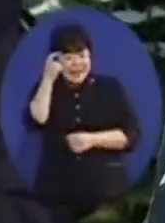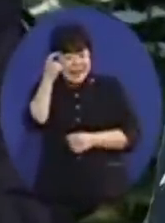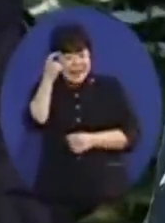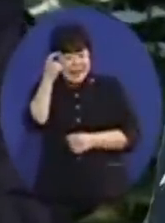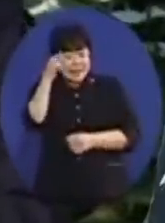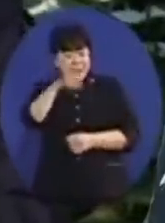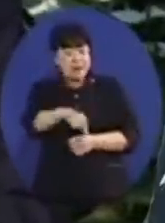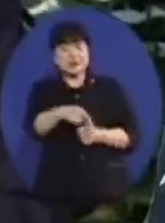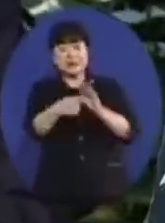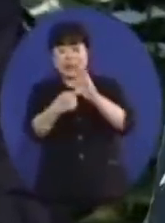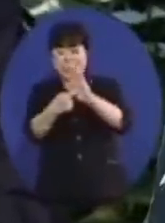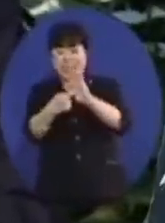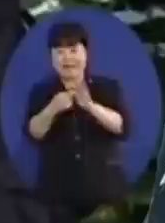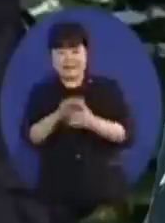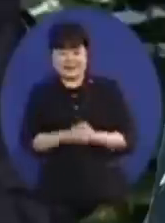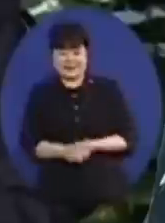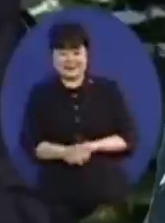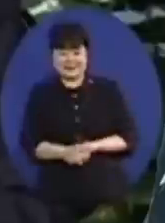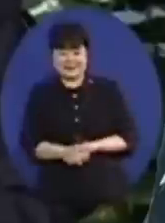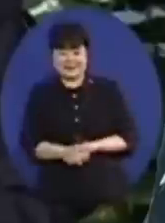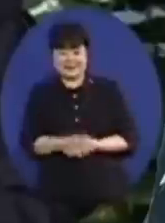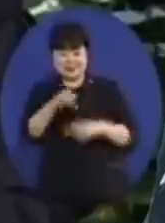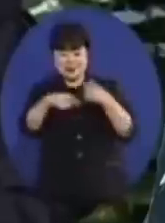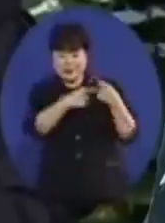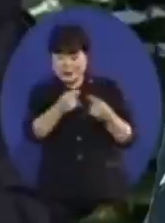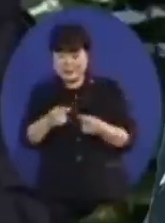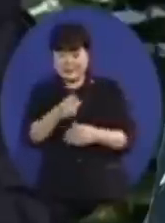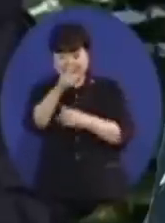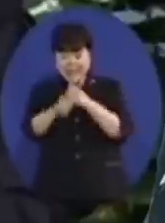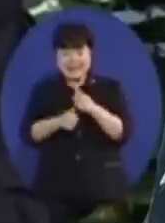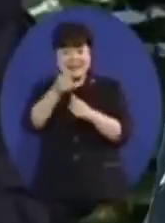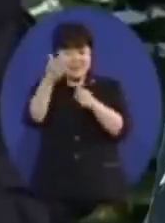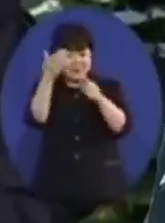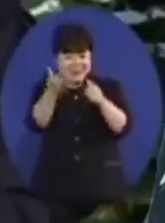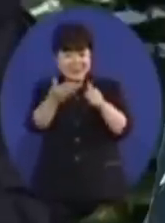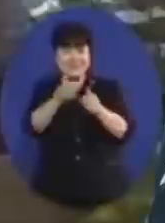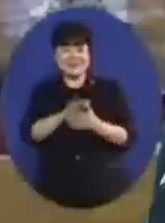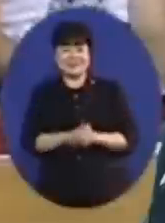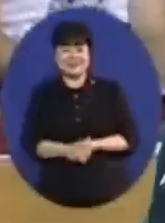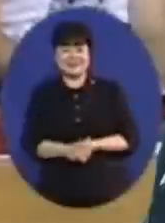밖으로 나오는 것입니다 한번 따라 말씀 하나님께서